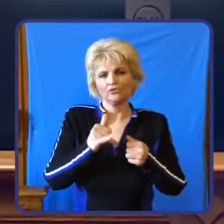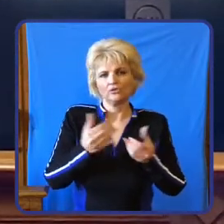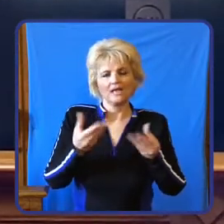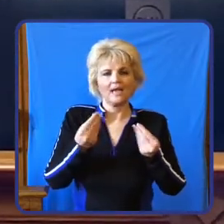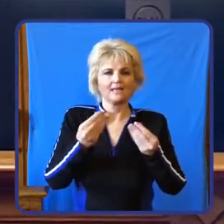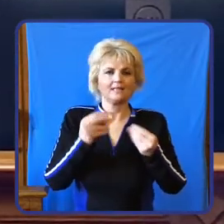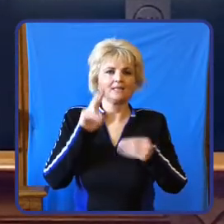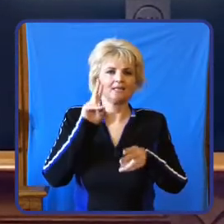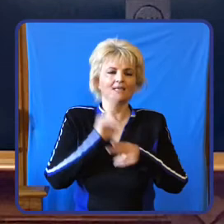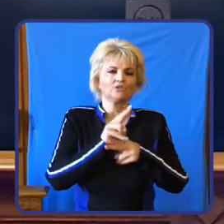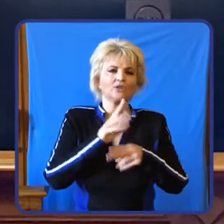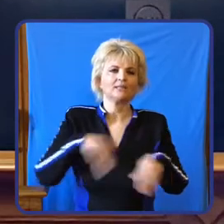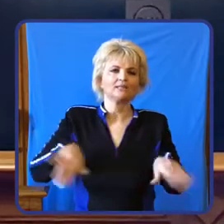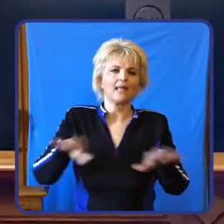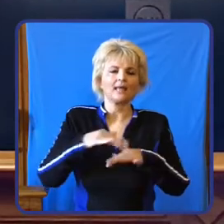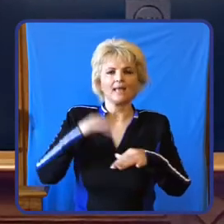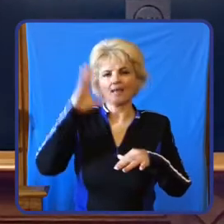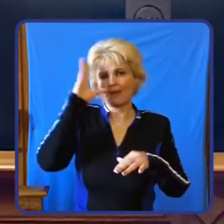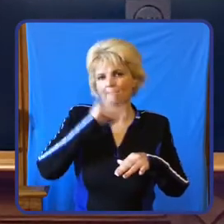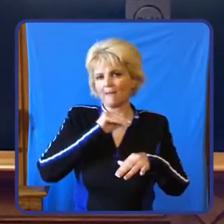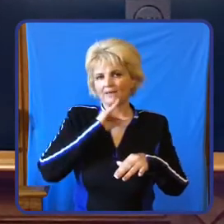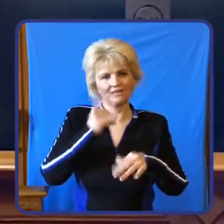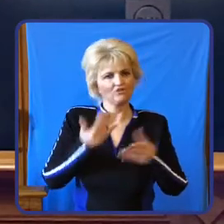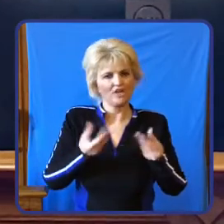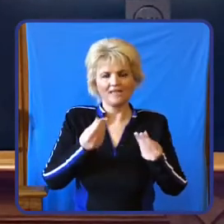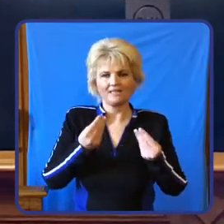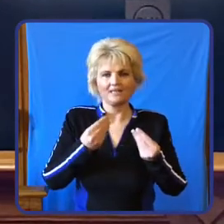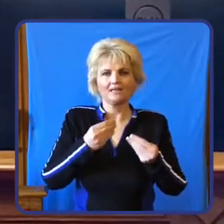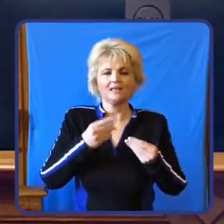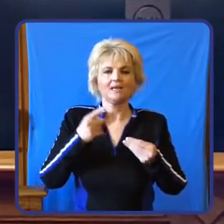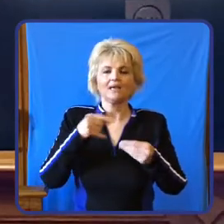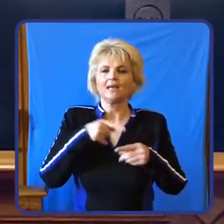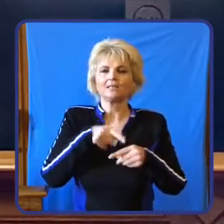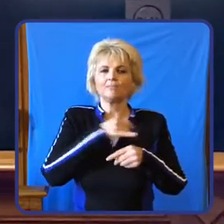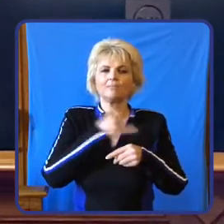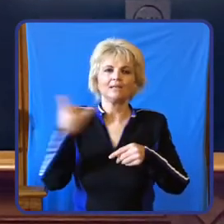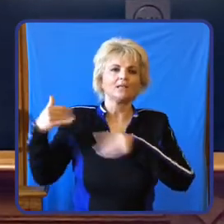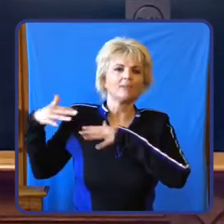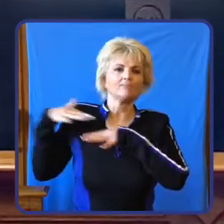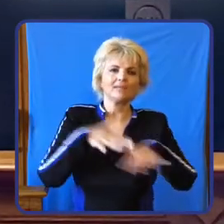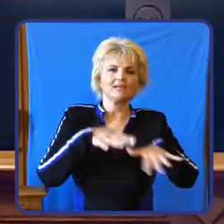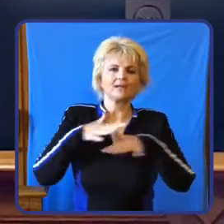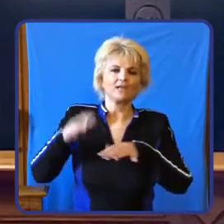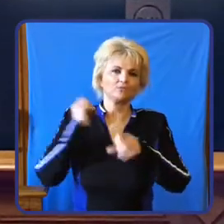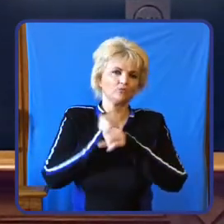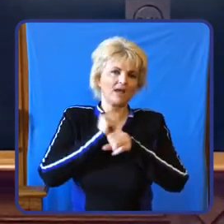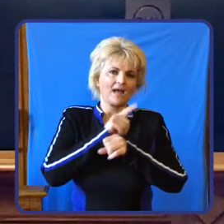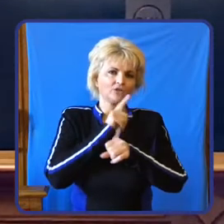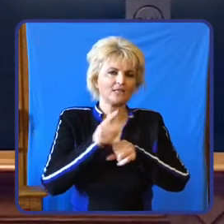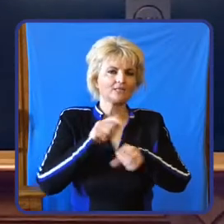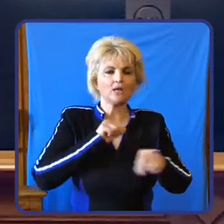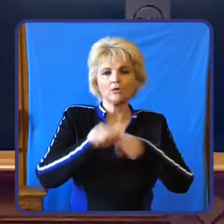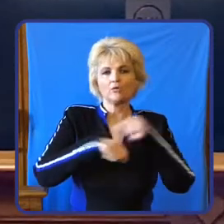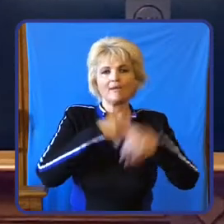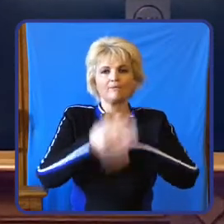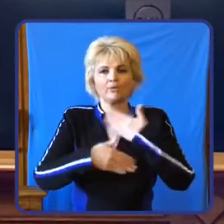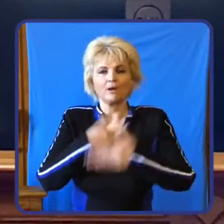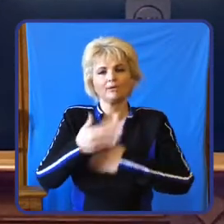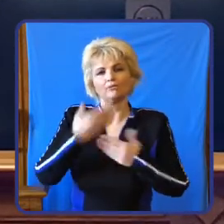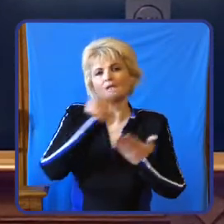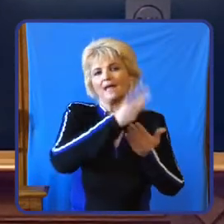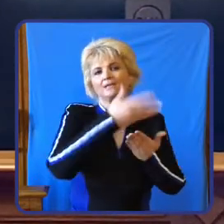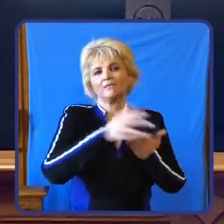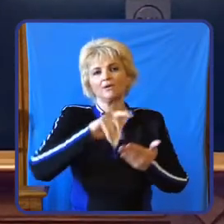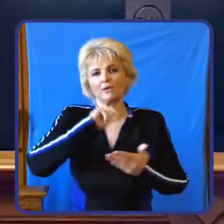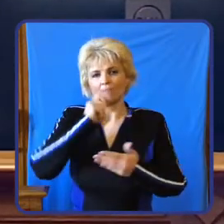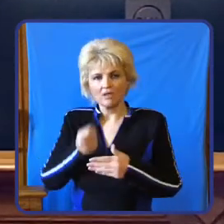Kisteleken, aki ott fog dolgozni. Ezek mind migráns munkások lesznek, ez migráns munkások. A kormány folyamatosan elzavarja